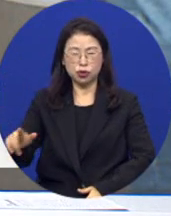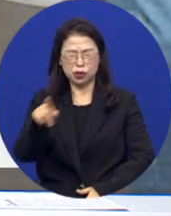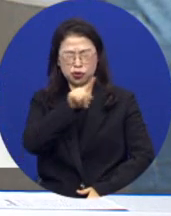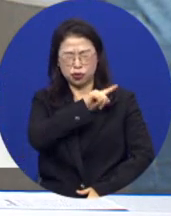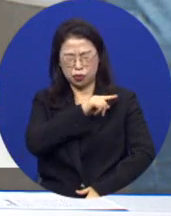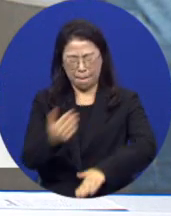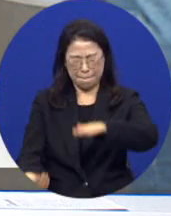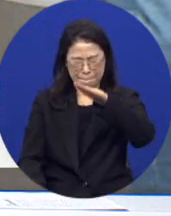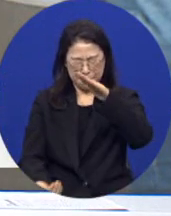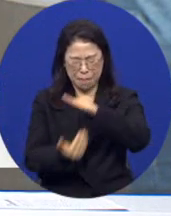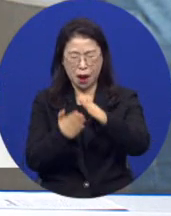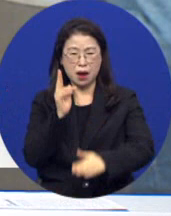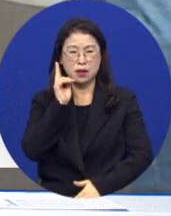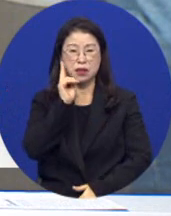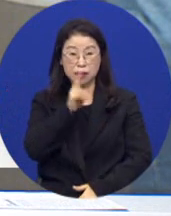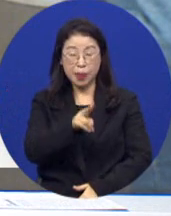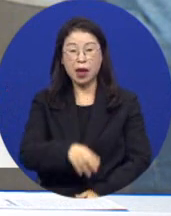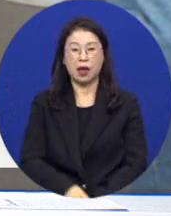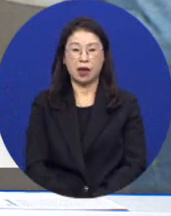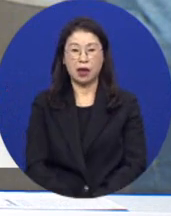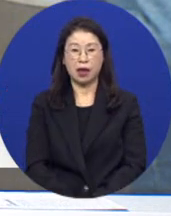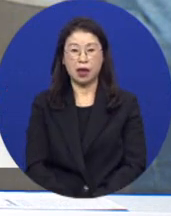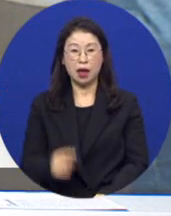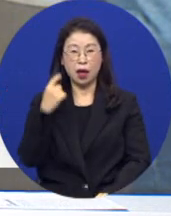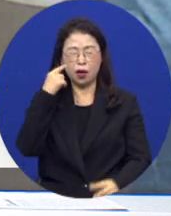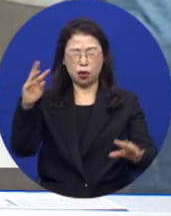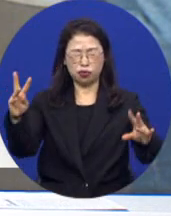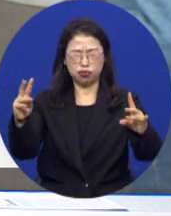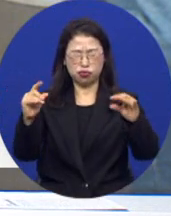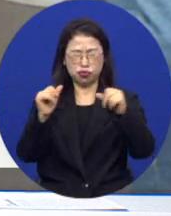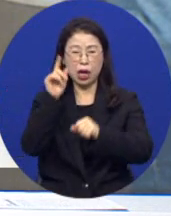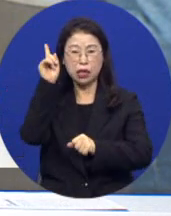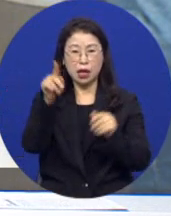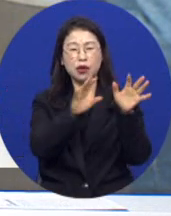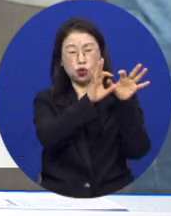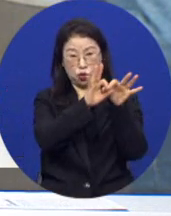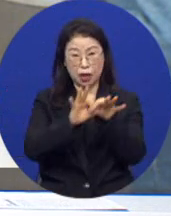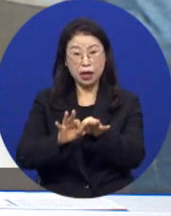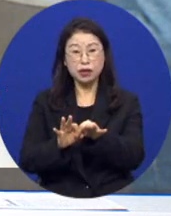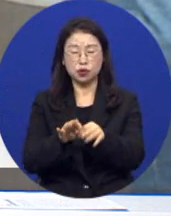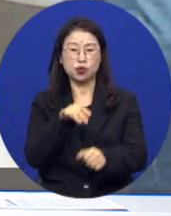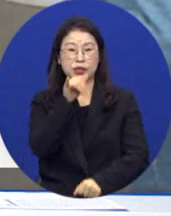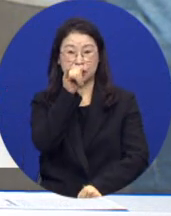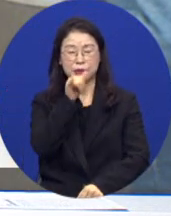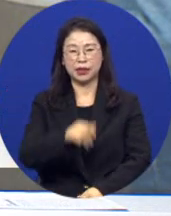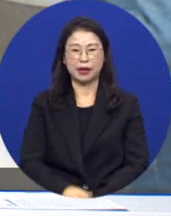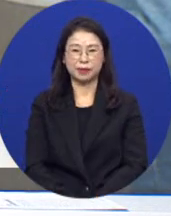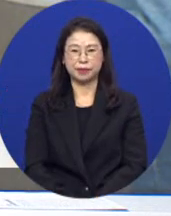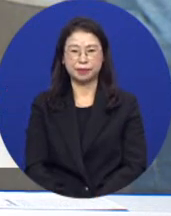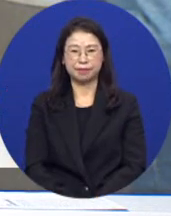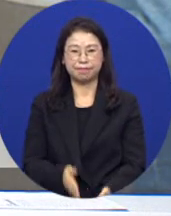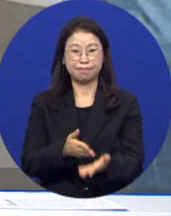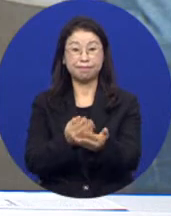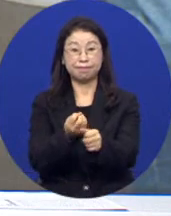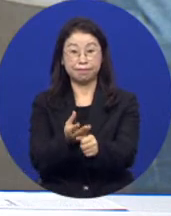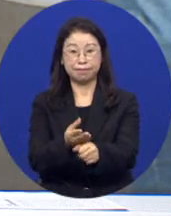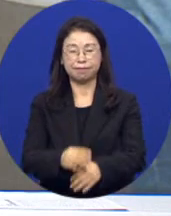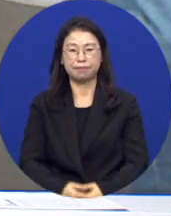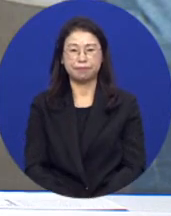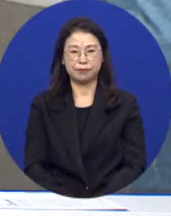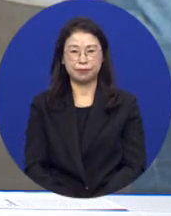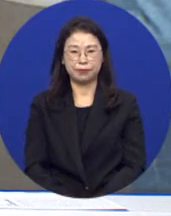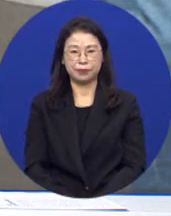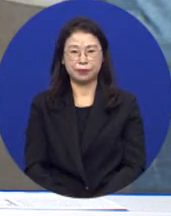가장 높은 수준을 보였는데요. 황사는 내일까지 계속될 것으로 예보됐습니다. 김한 기자입니다.